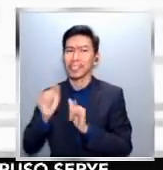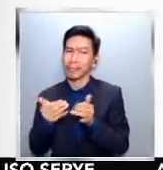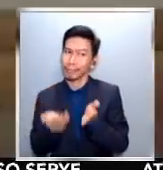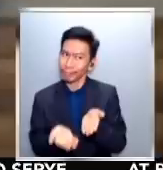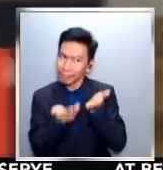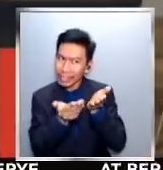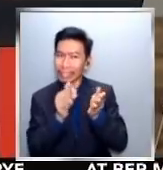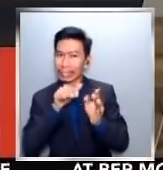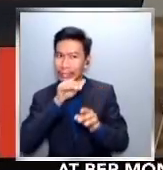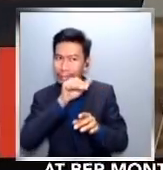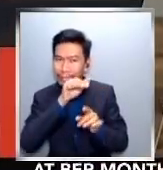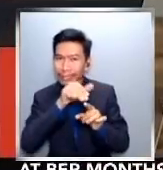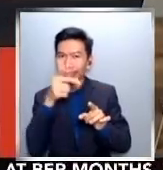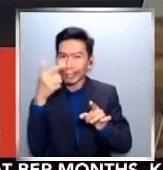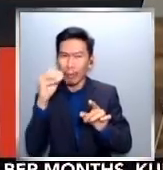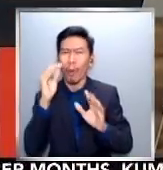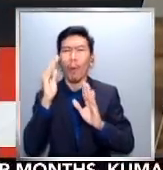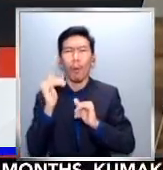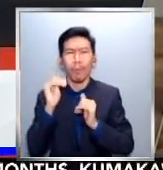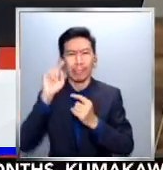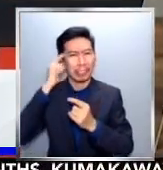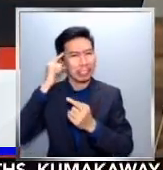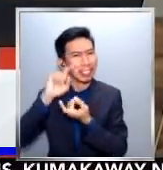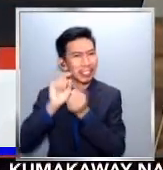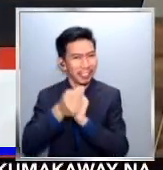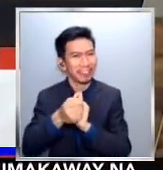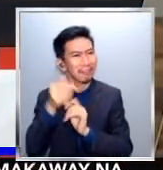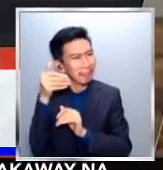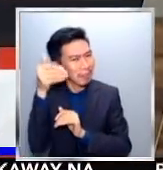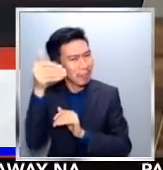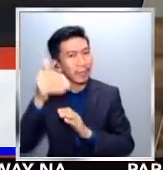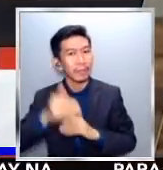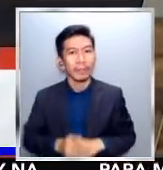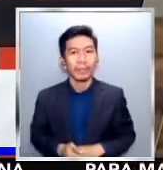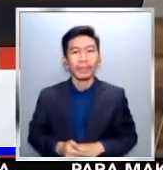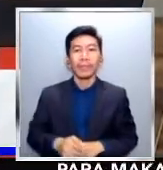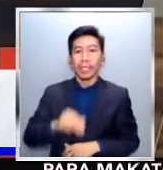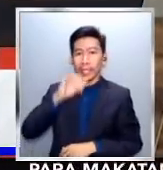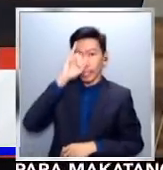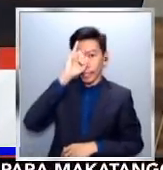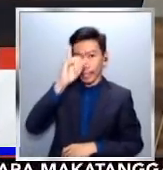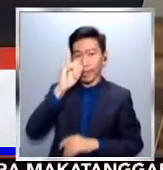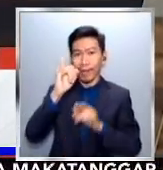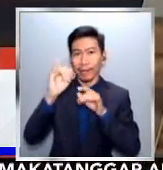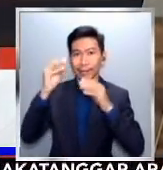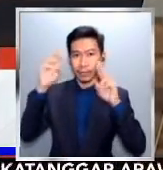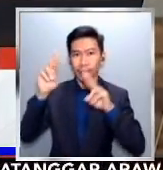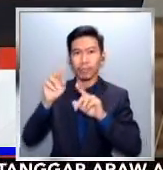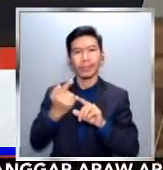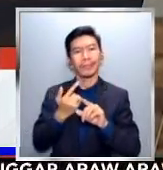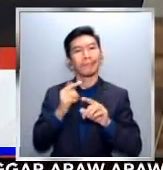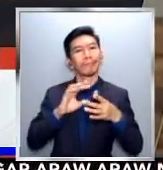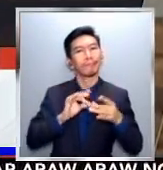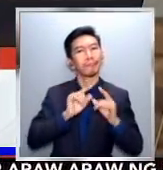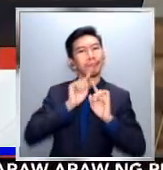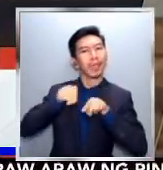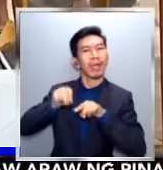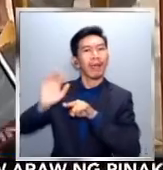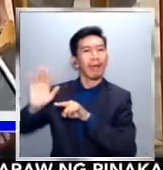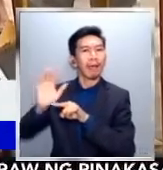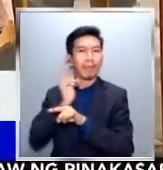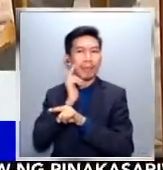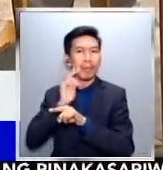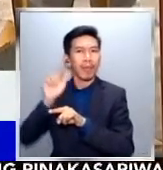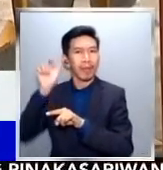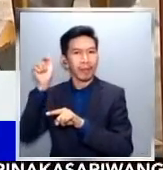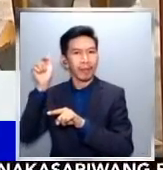ni Go. May komento naman si Manila Mayor Rosco Moreno sa mga miyembro ng iisang pamilya na nasa gobyerno. I will not perpetuate